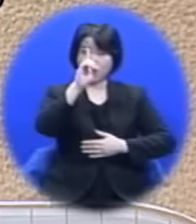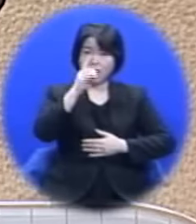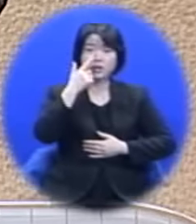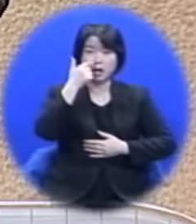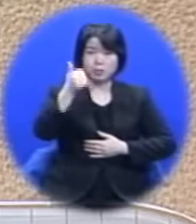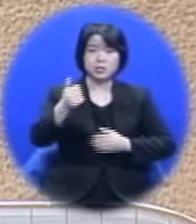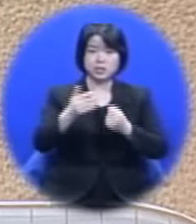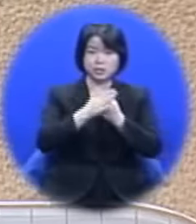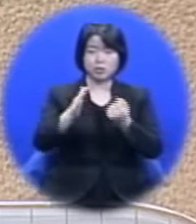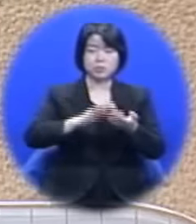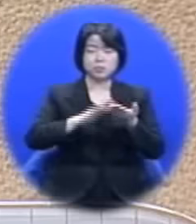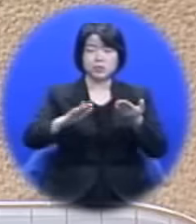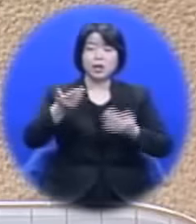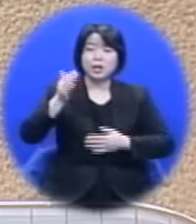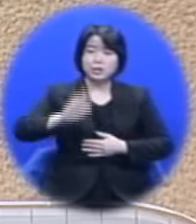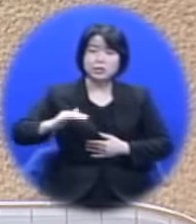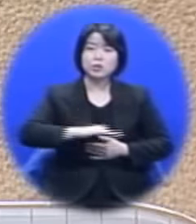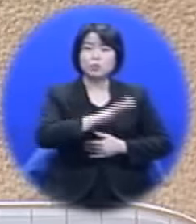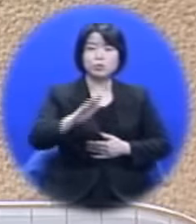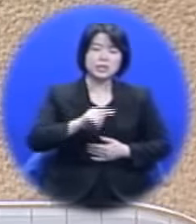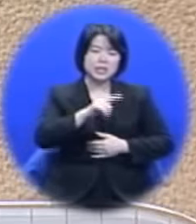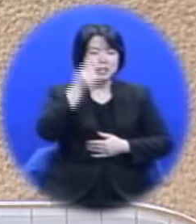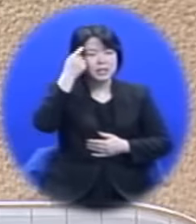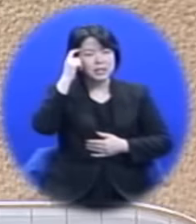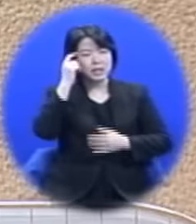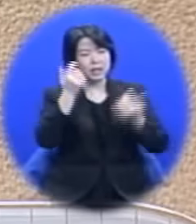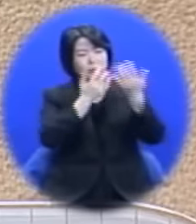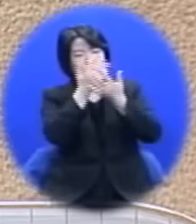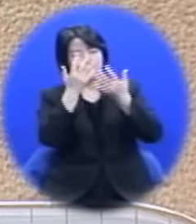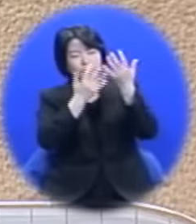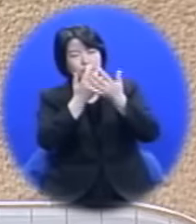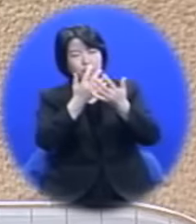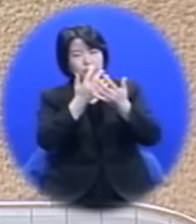아버지니까 그런데 우리는이 의식이 너무